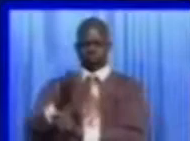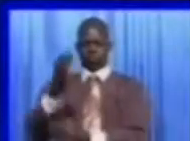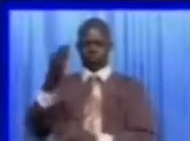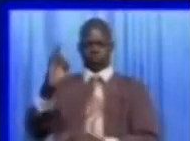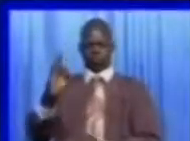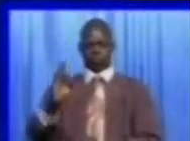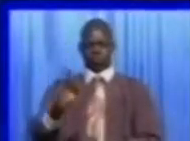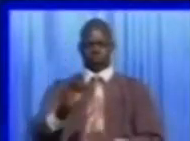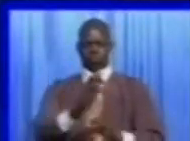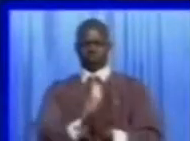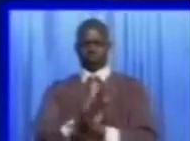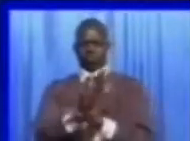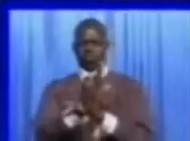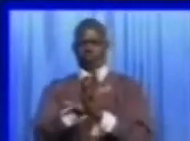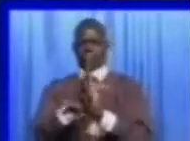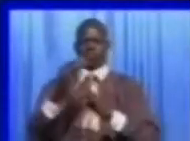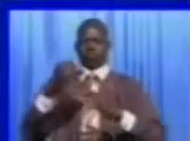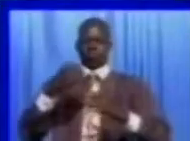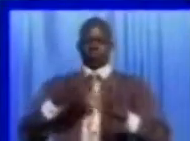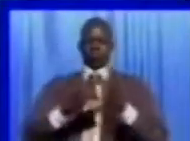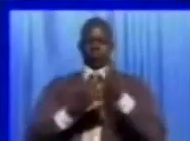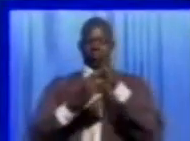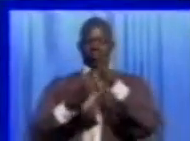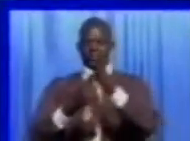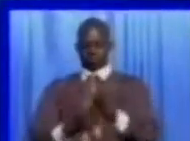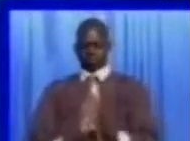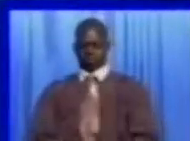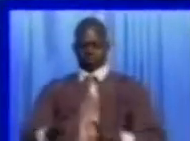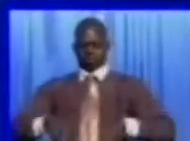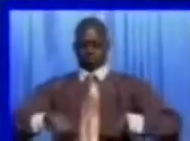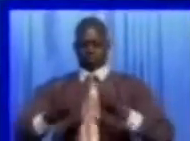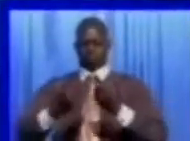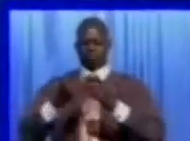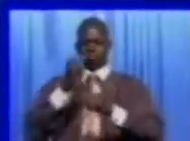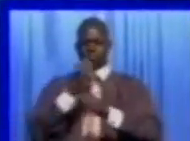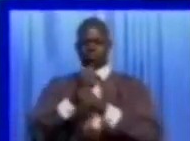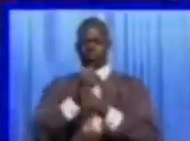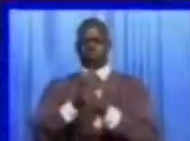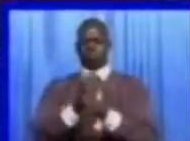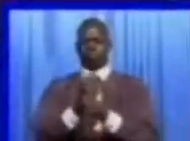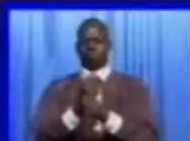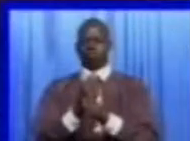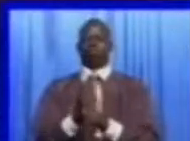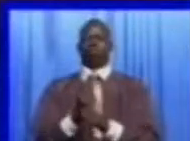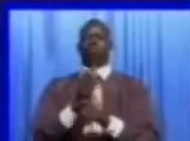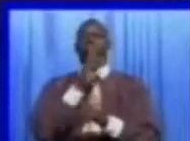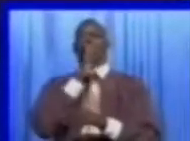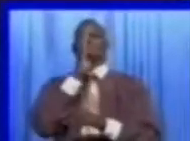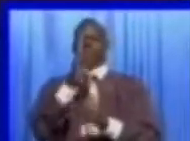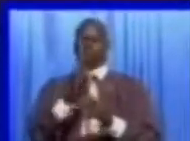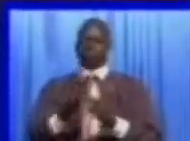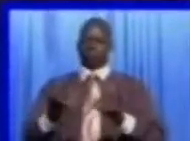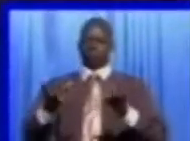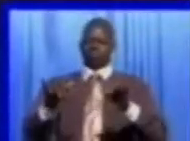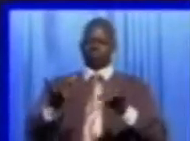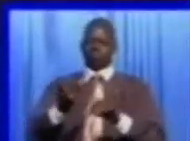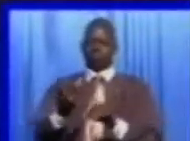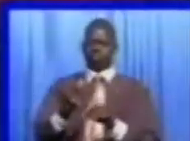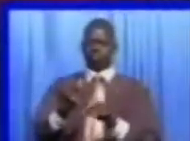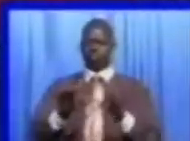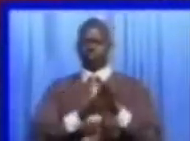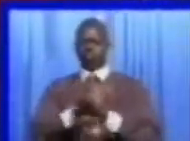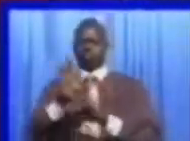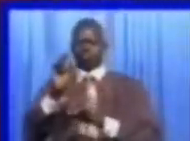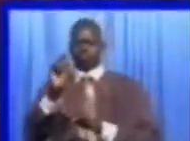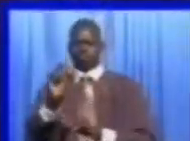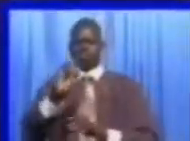et de l'Allemagne ont décrié la précarité dans laquelle vivent les travailleurs ils sont une anime sur un point le